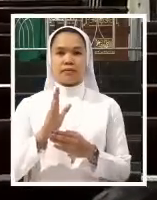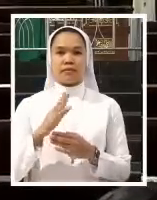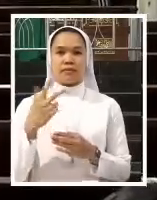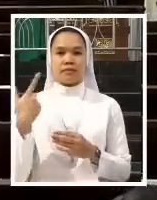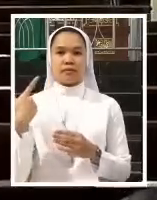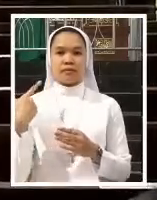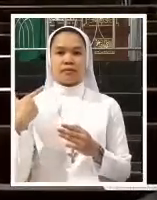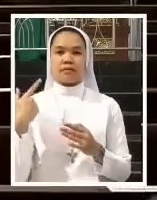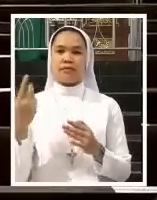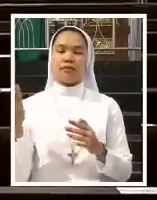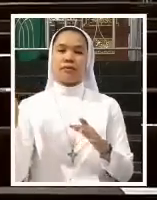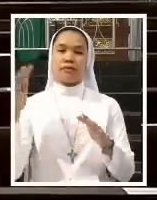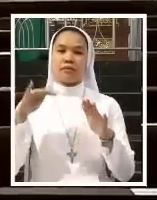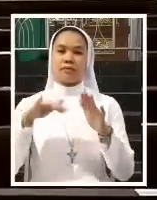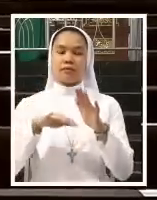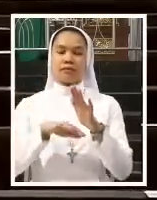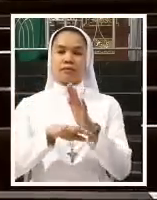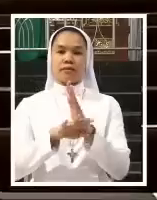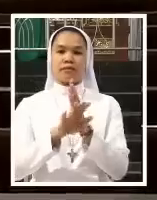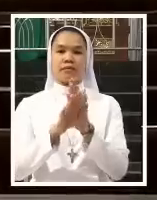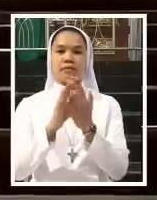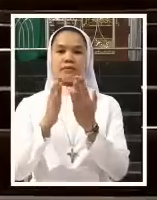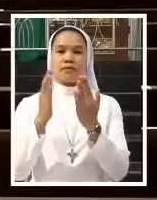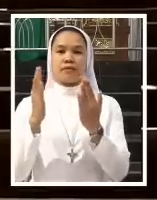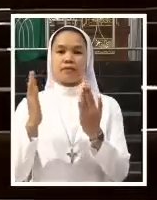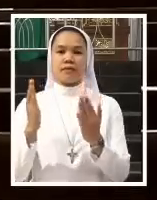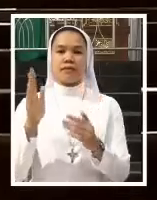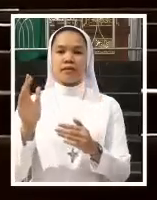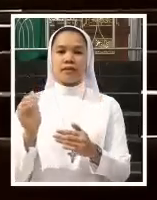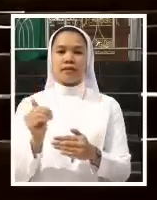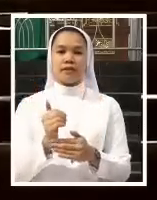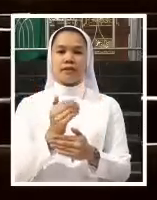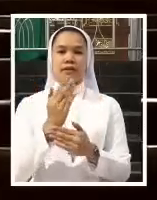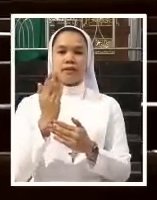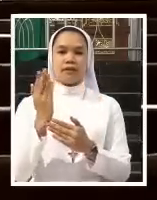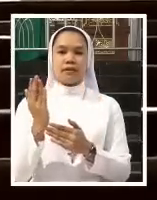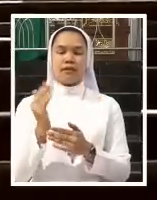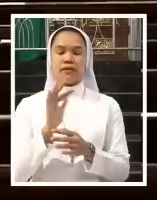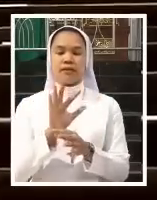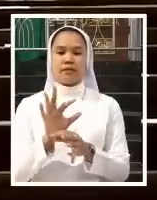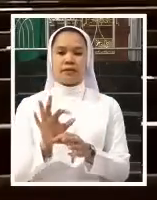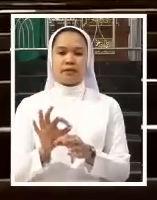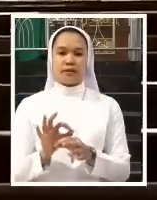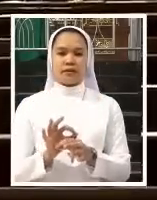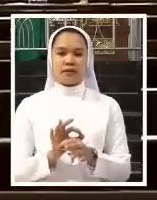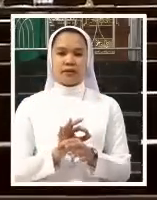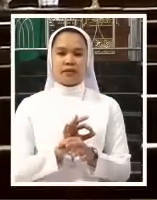Thank you.